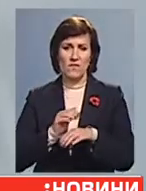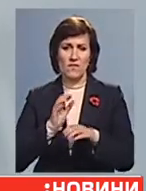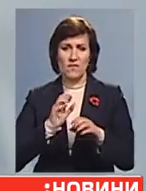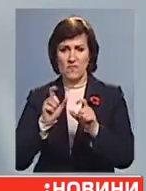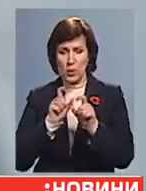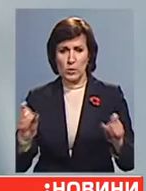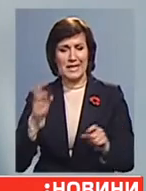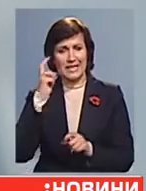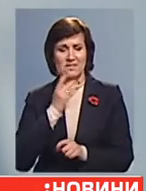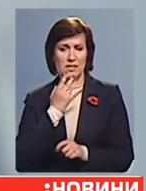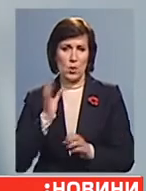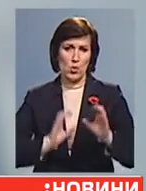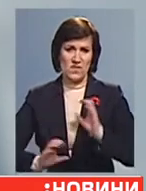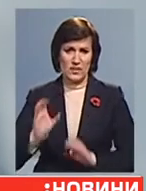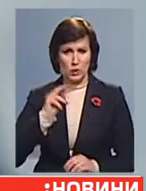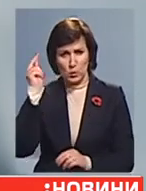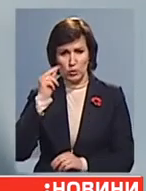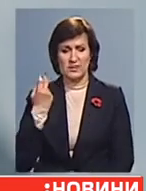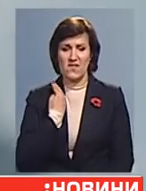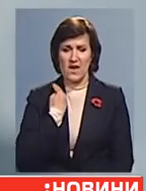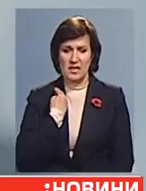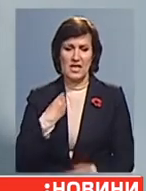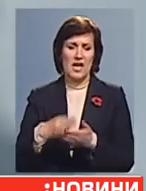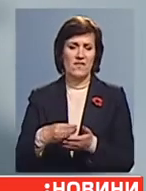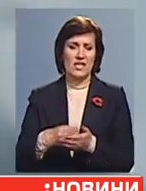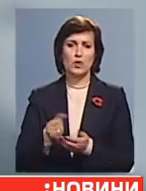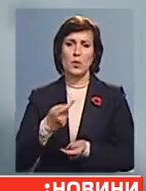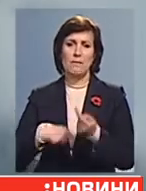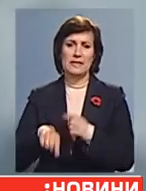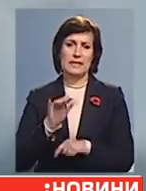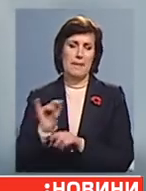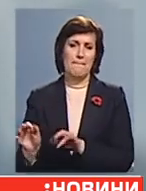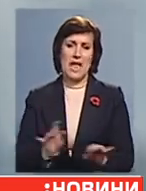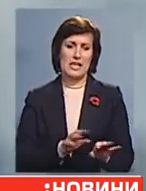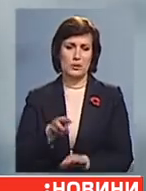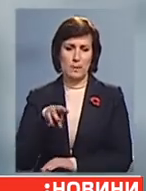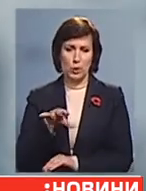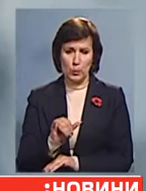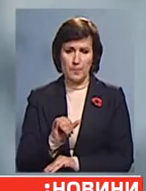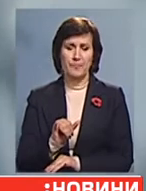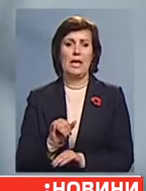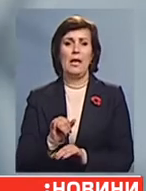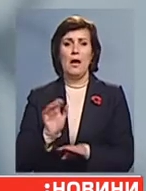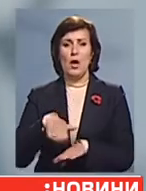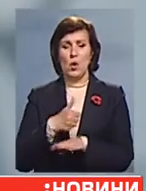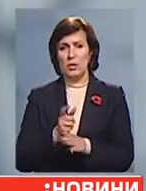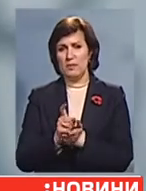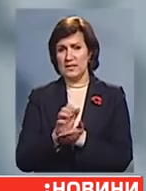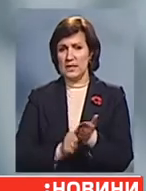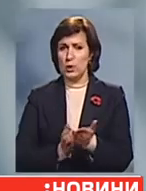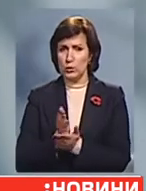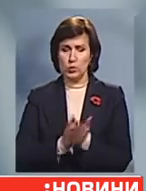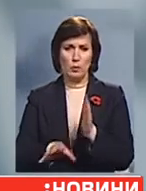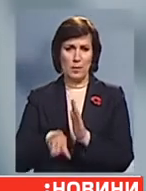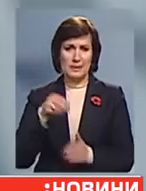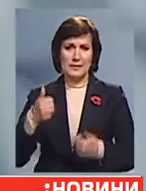національного університету. Потім учився в Англії фінансового бізнесу та менеджменту. Нагадаю, голову фіскальної служби обирали